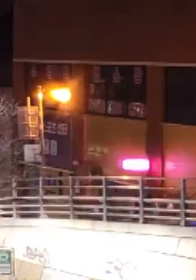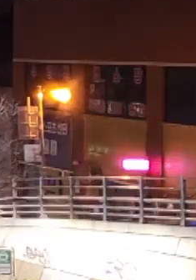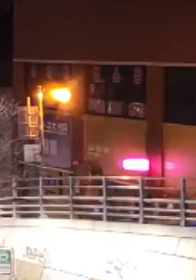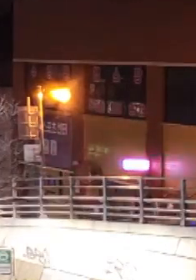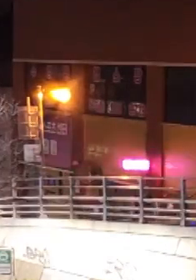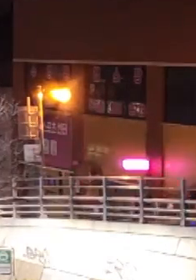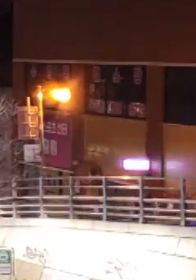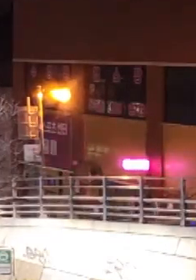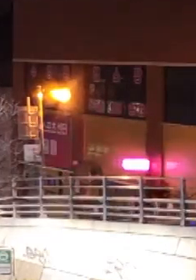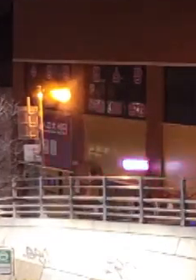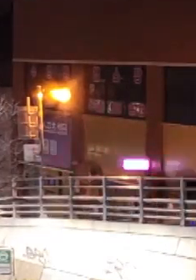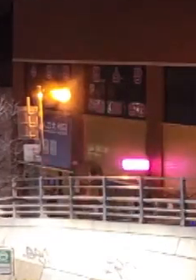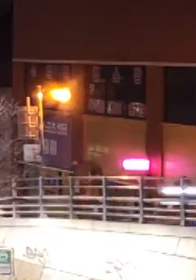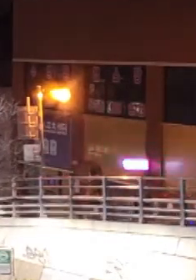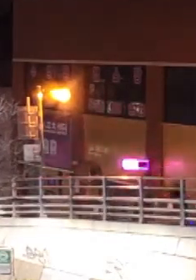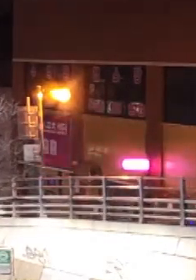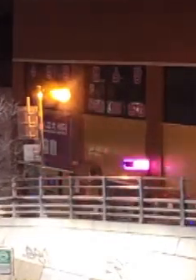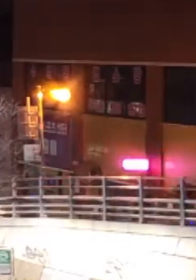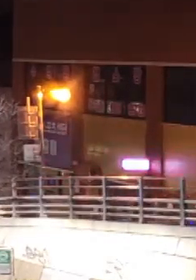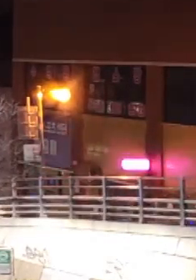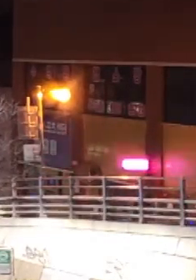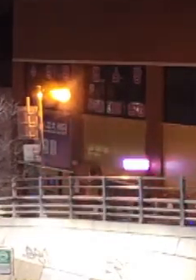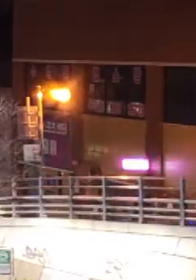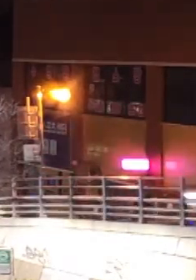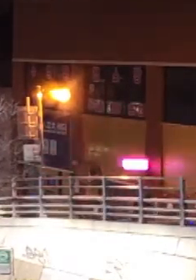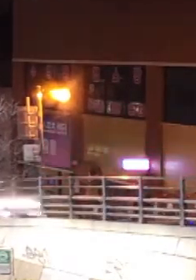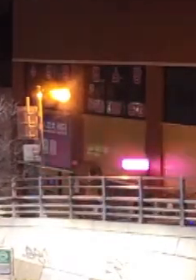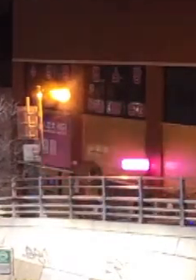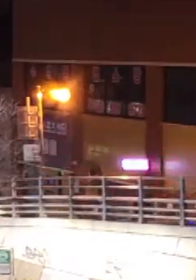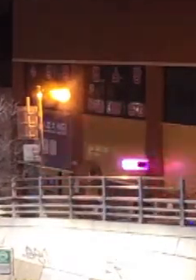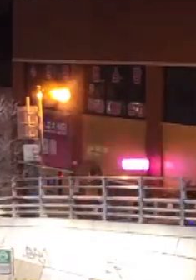여러분은 지금 CTS 뉴스를 시청하고 계십니다.